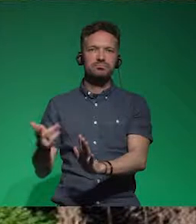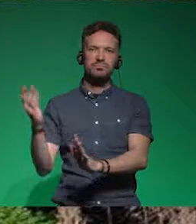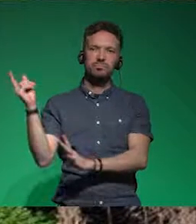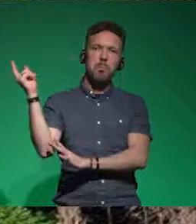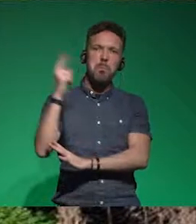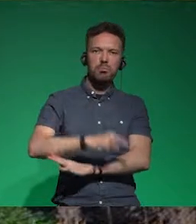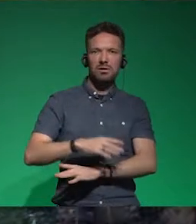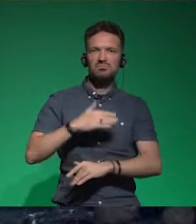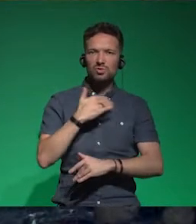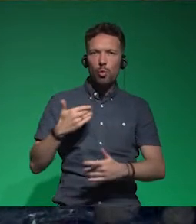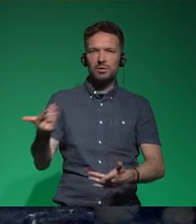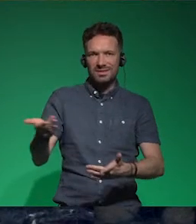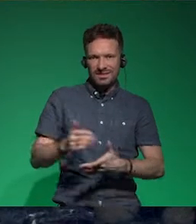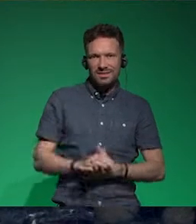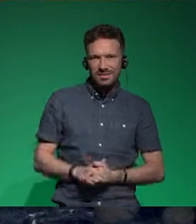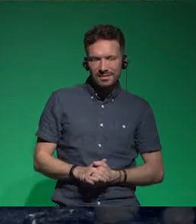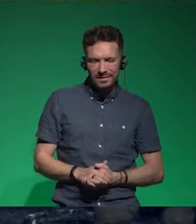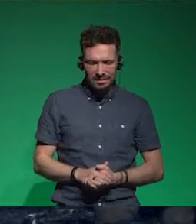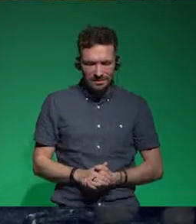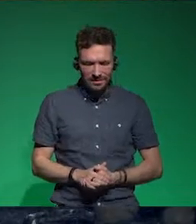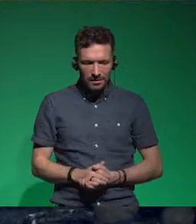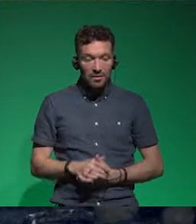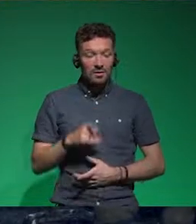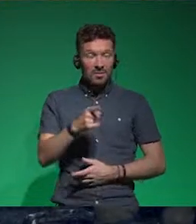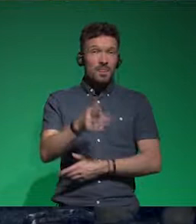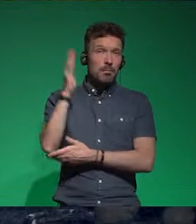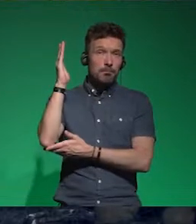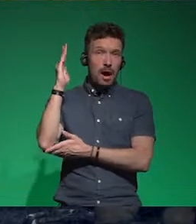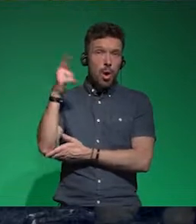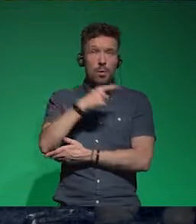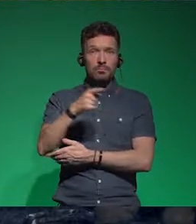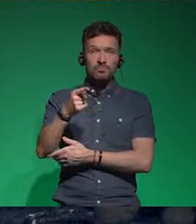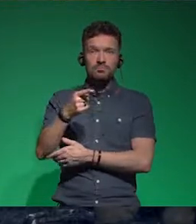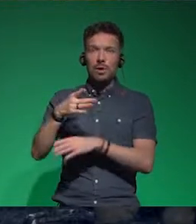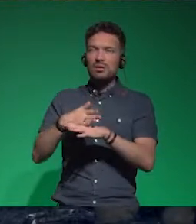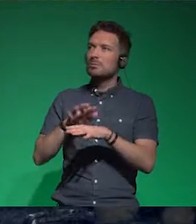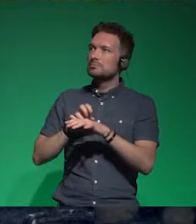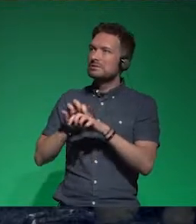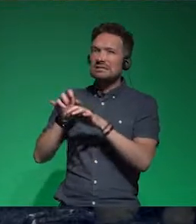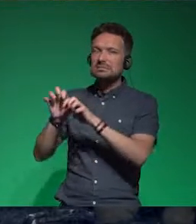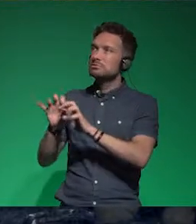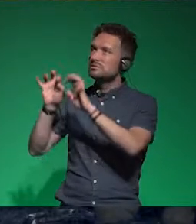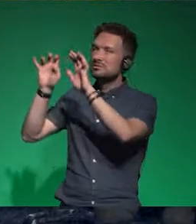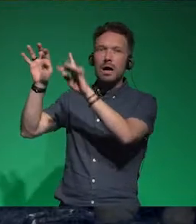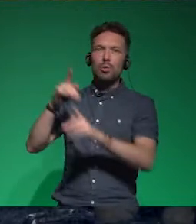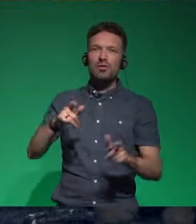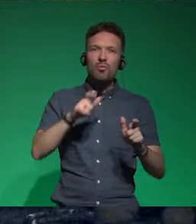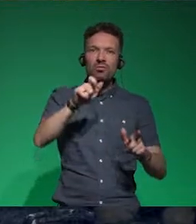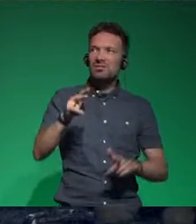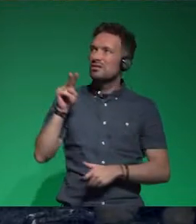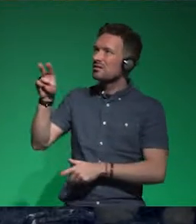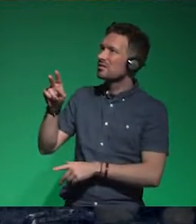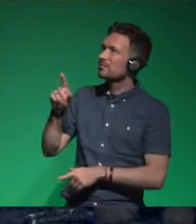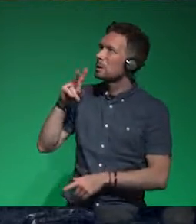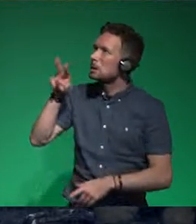beschreiben. Wenn diese Bäume befallen sind, gibt es für die Forstleute nur eine Möglichkeit. Sie müssen möglichst schnell entnommen werden